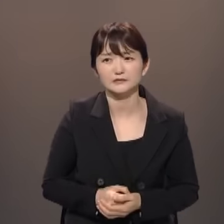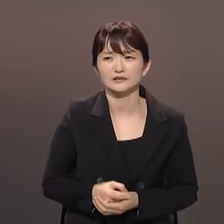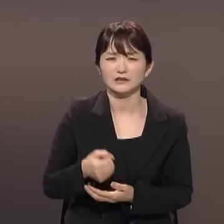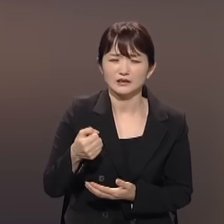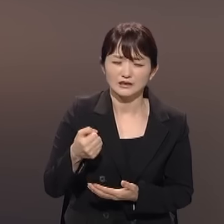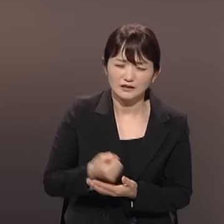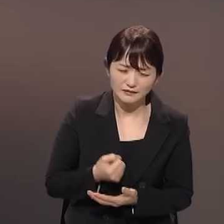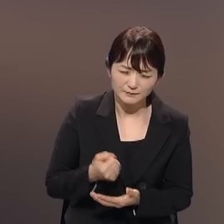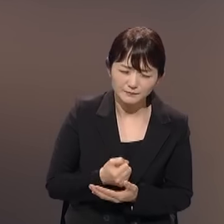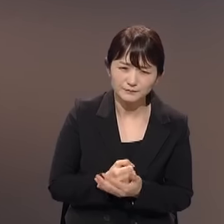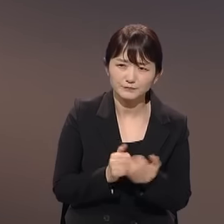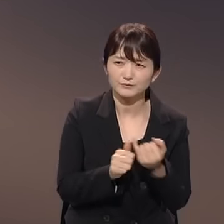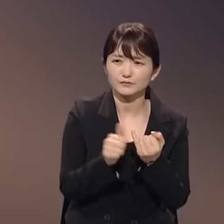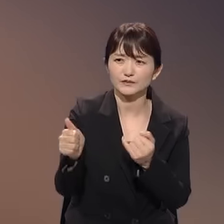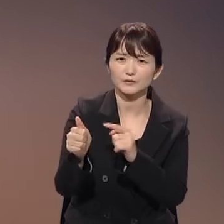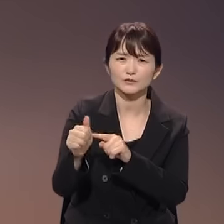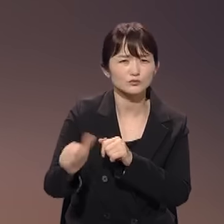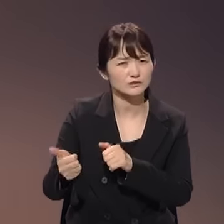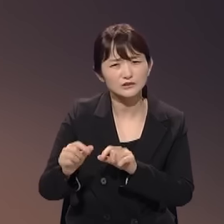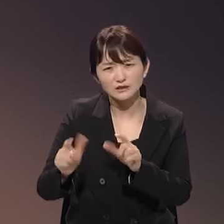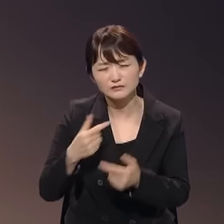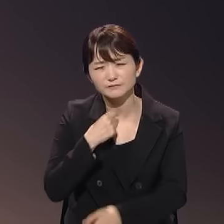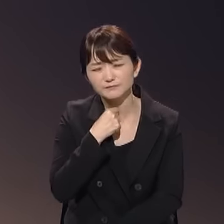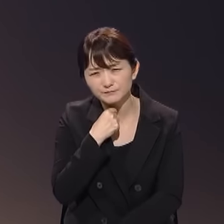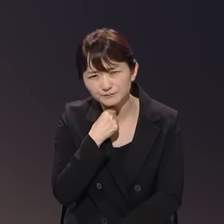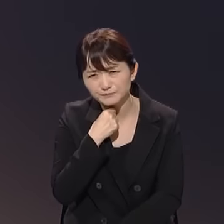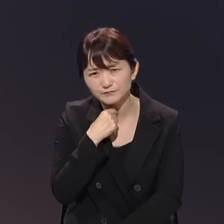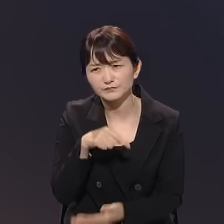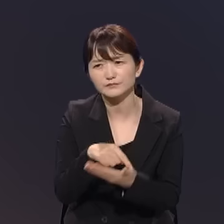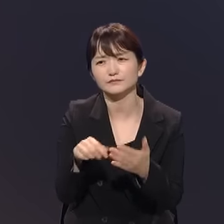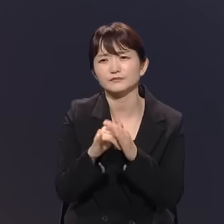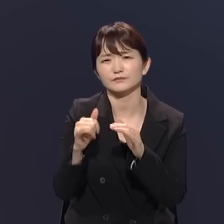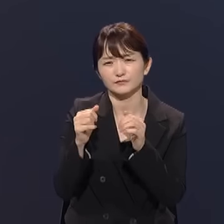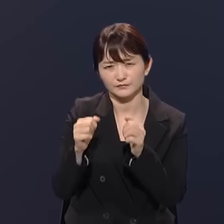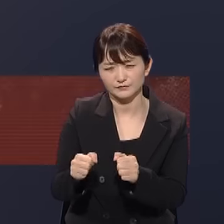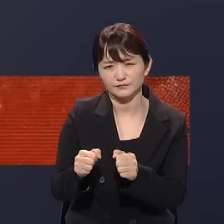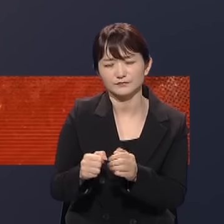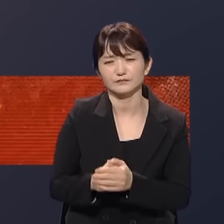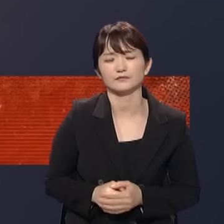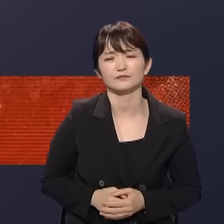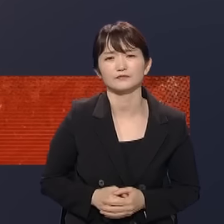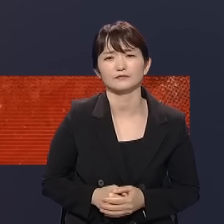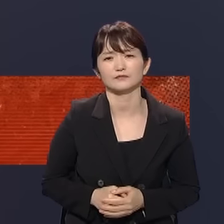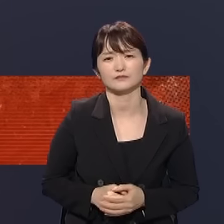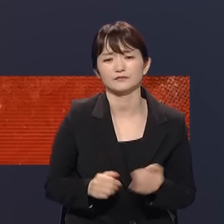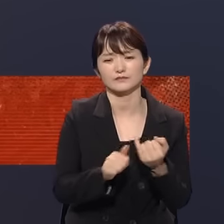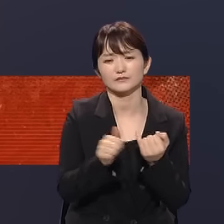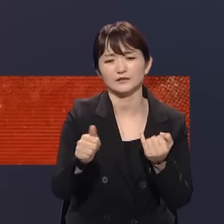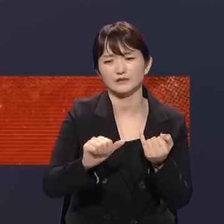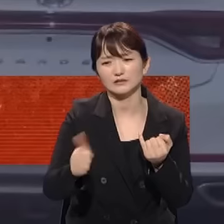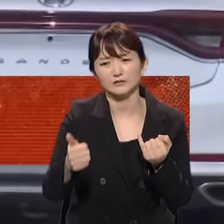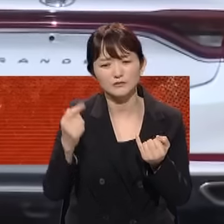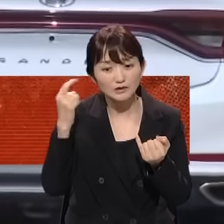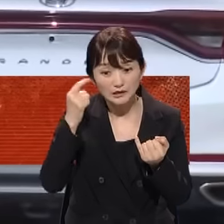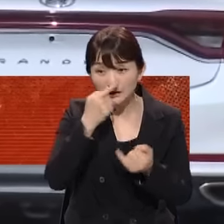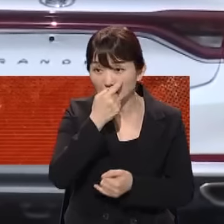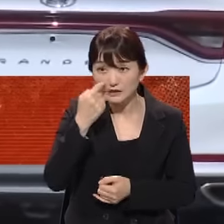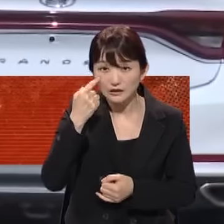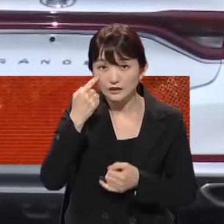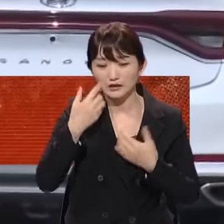애타게 우리 남편만은 아니기를 바라시는 또 유가족도 있으시지만 곧 남편의 또 사망 소식을 확인하고